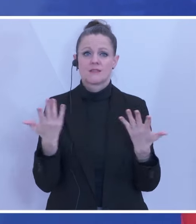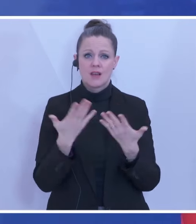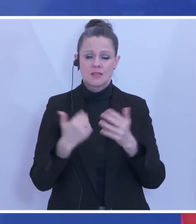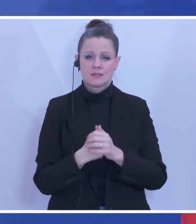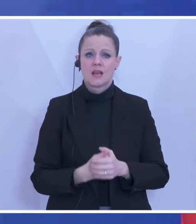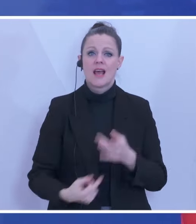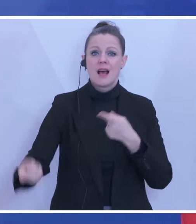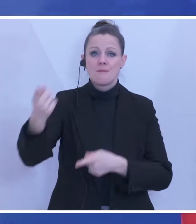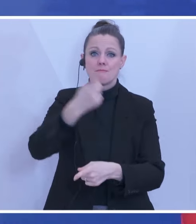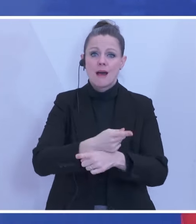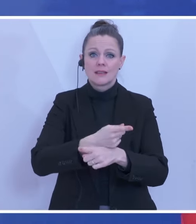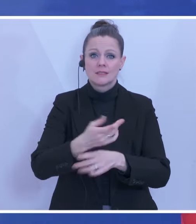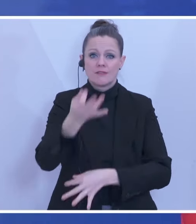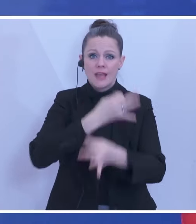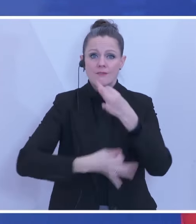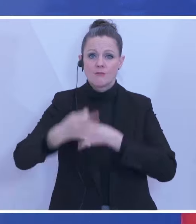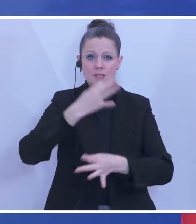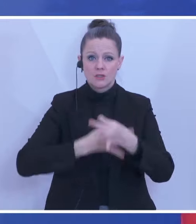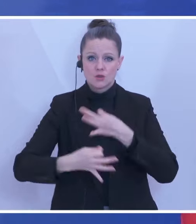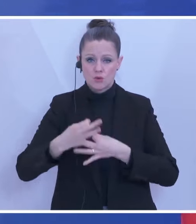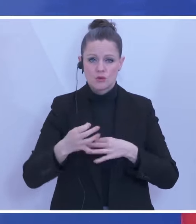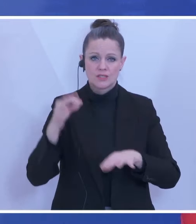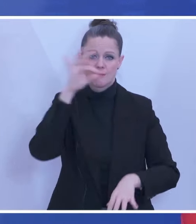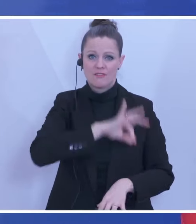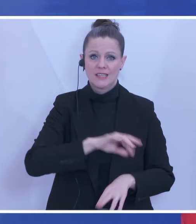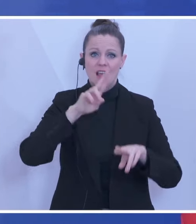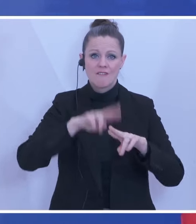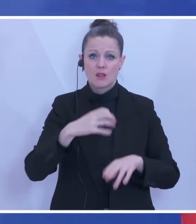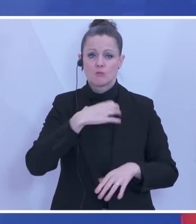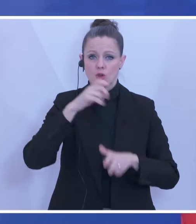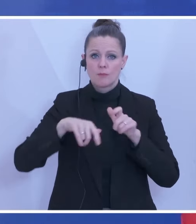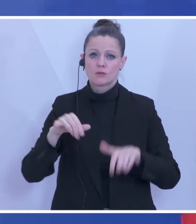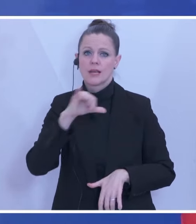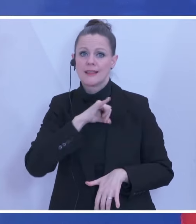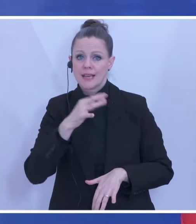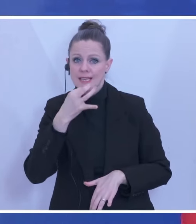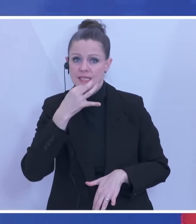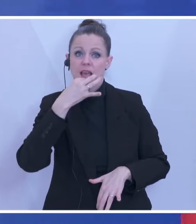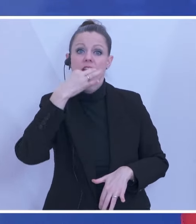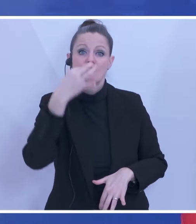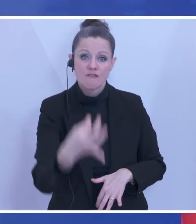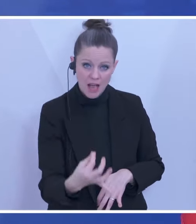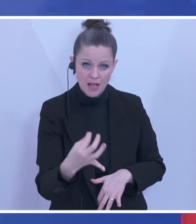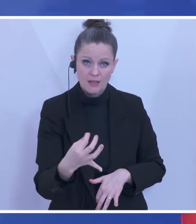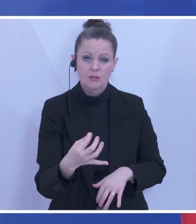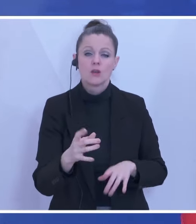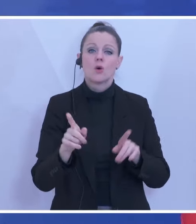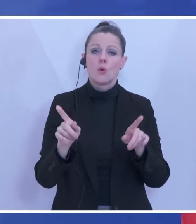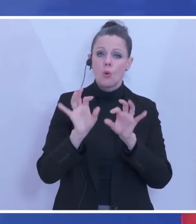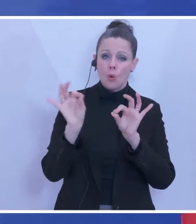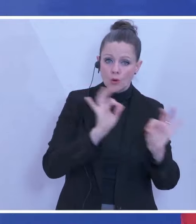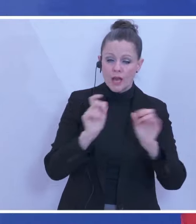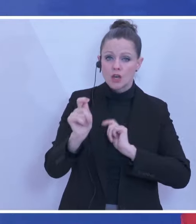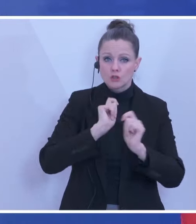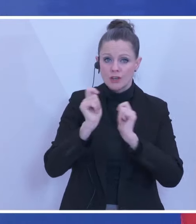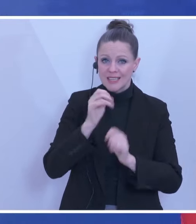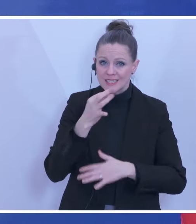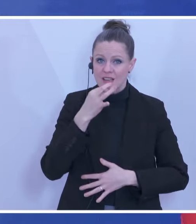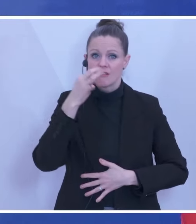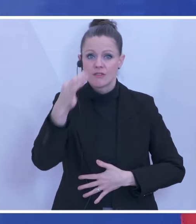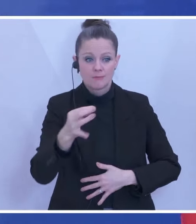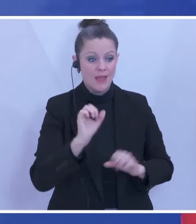eine passive Informationspflicht geben auf Anfrage von Bürgerinnen und von Bürgern, aber natürlich auch auf Anfrage von Journalisten. Die proaktive